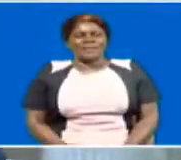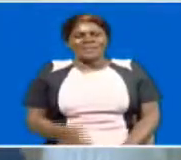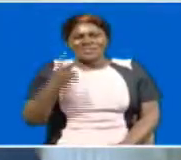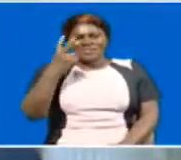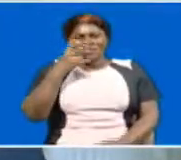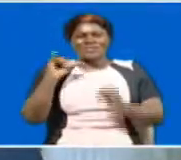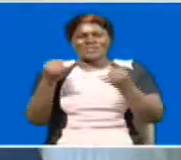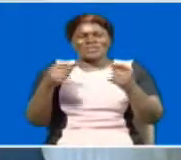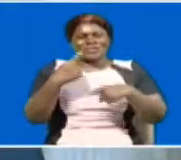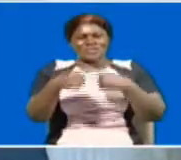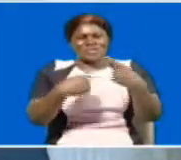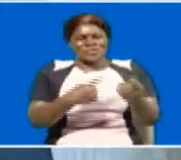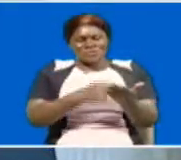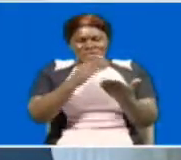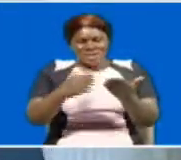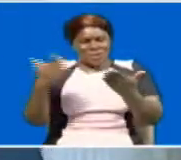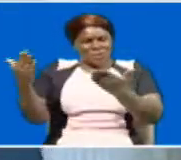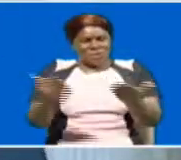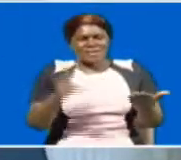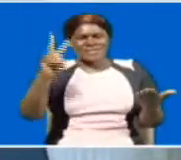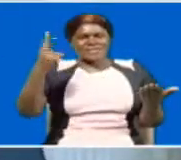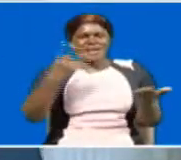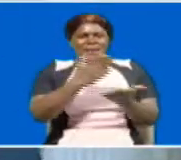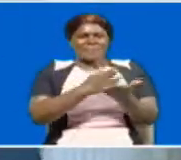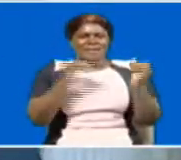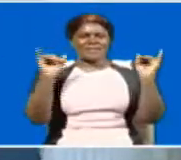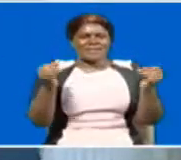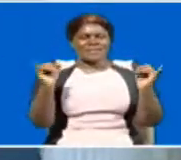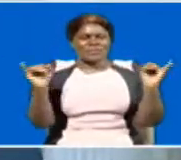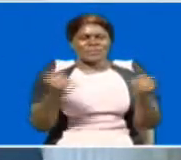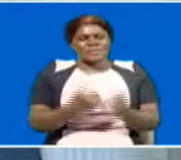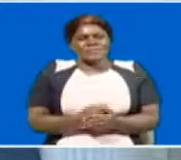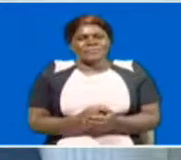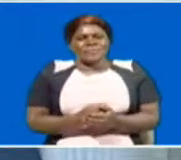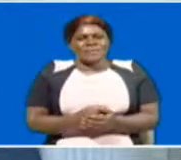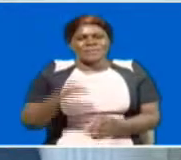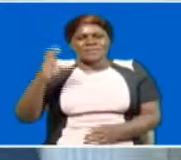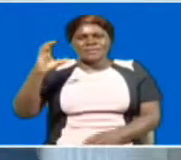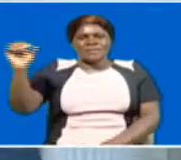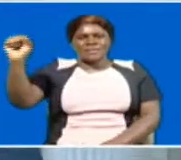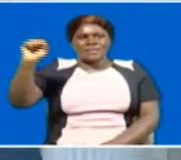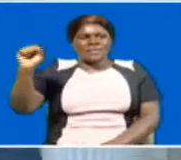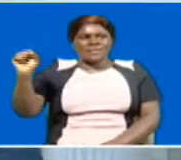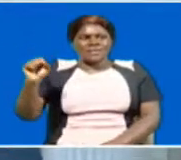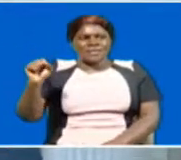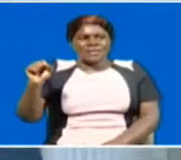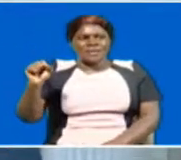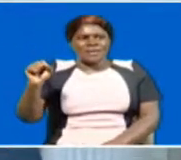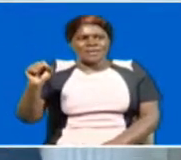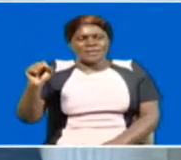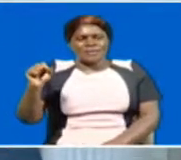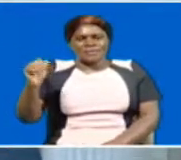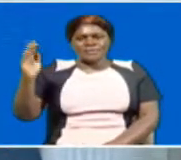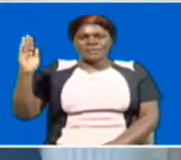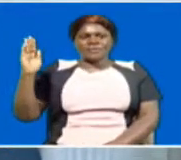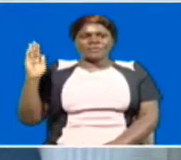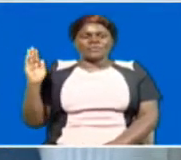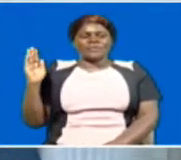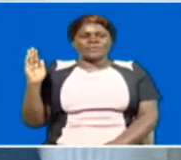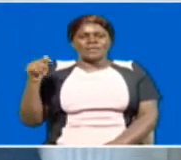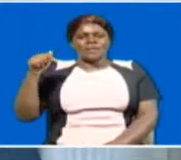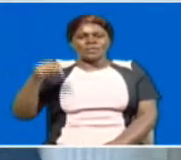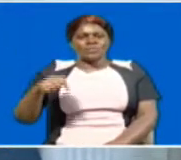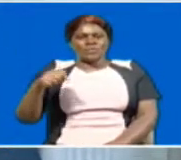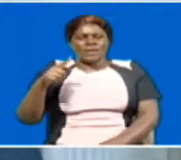Tunazidi kutazama taarifa za dira ya wiki. Karibu katika sehemu ya pili ya taarifa hizi, ambapo waziri wa masuala ya ndani Profesa Kithure Kindiki Jumaa alirejea